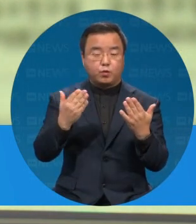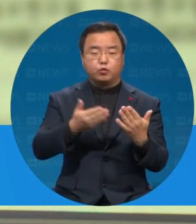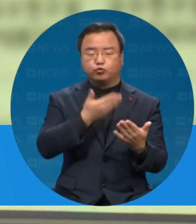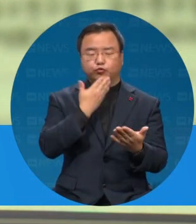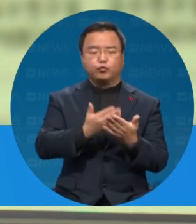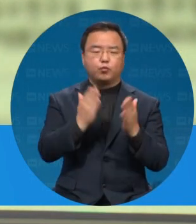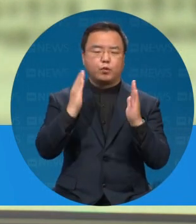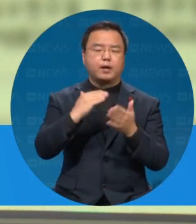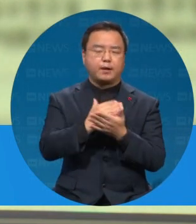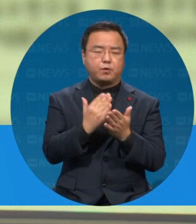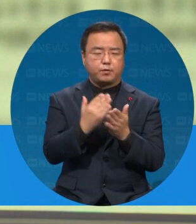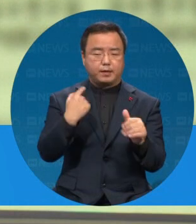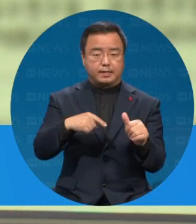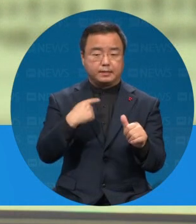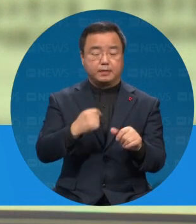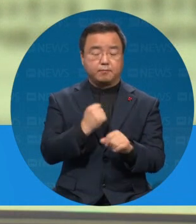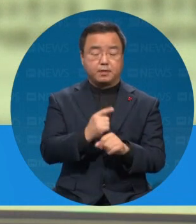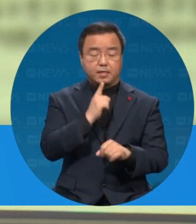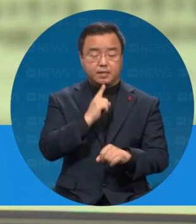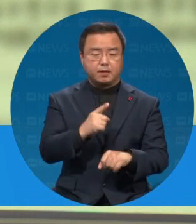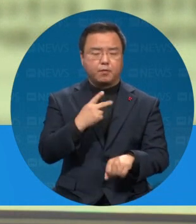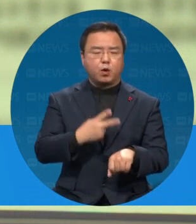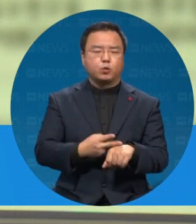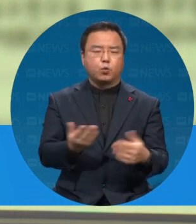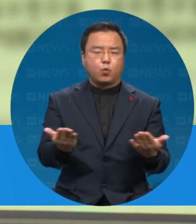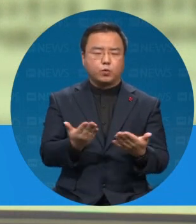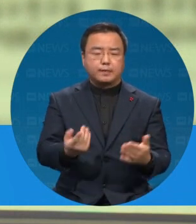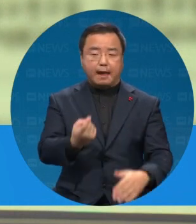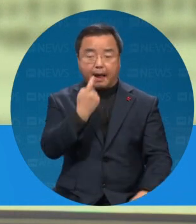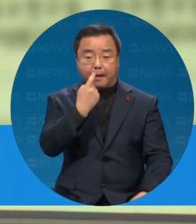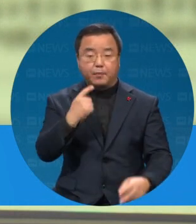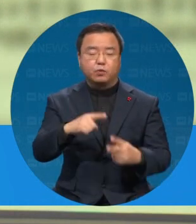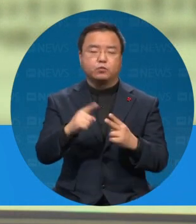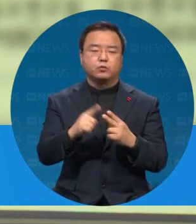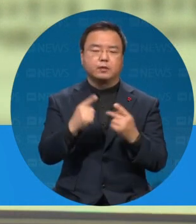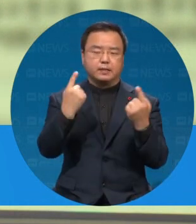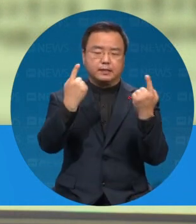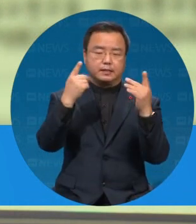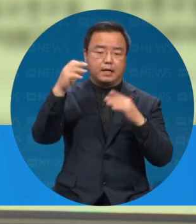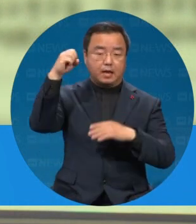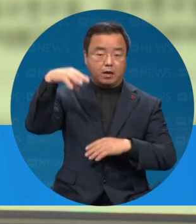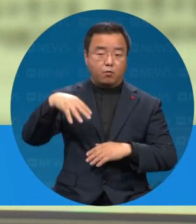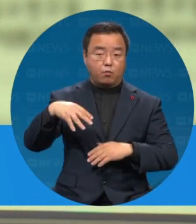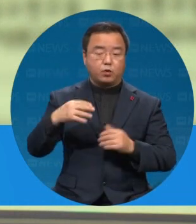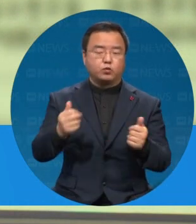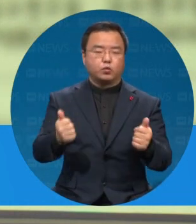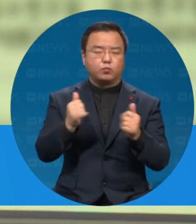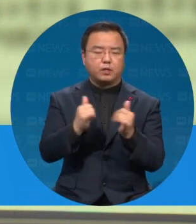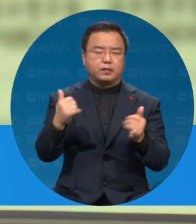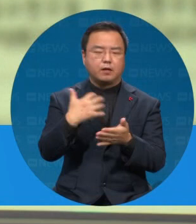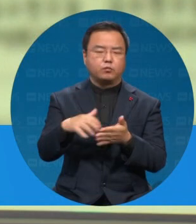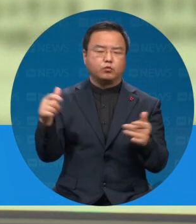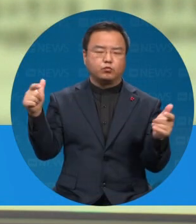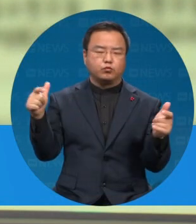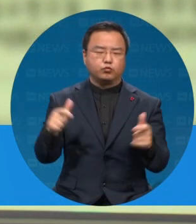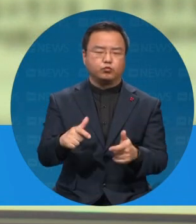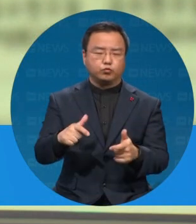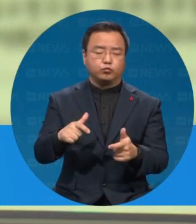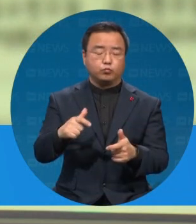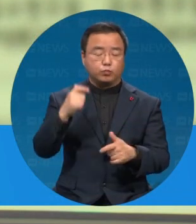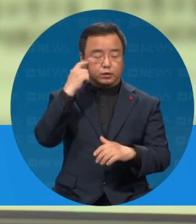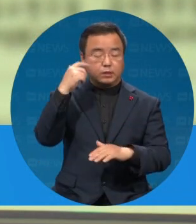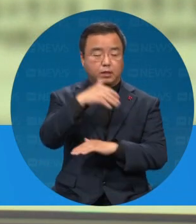다시 말하면 교직 과정이나 대학원 출신의 교원 규모는 줄이겠다는 건데요 학령인구 감소에 따른